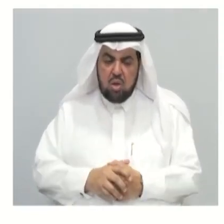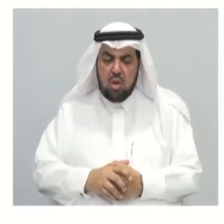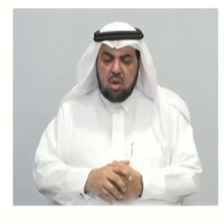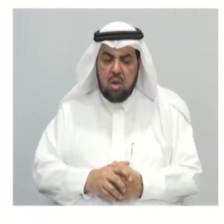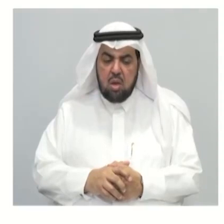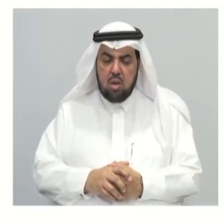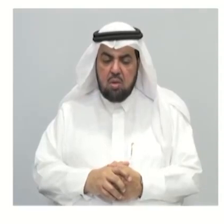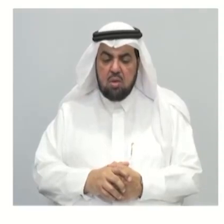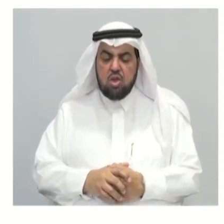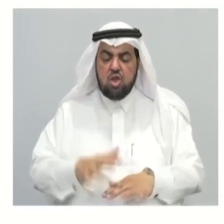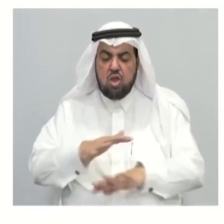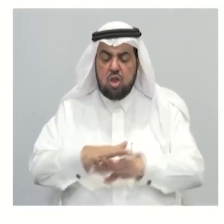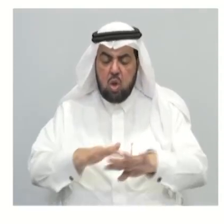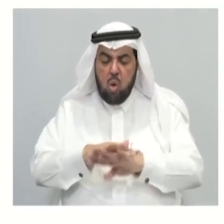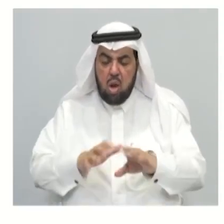ثم